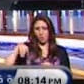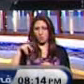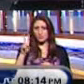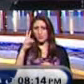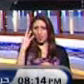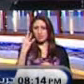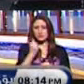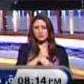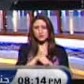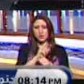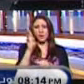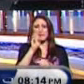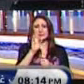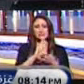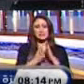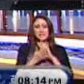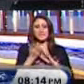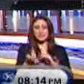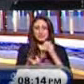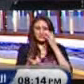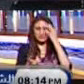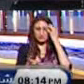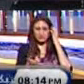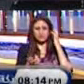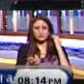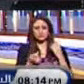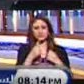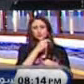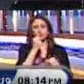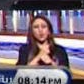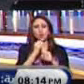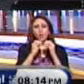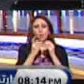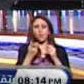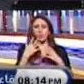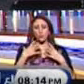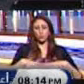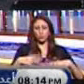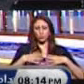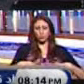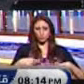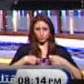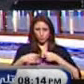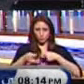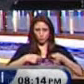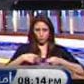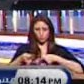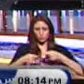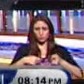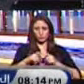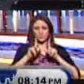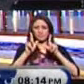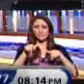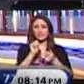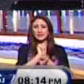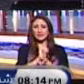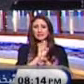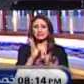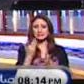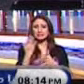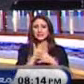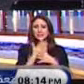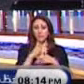13 سنة في المكان اللي أنا بشتغل كنت فيه. كنت بتشتغل إيه هناك يا أستاذ عاطف؟ شغال إيه هناك؟ أنا تاجر ملابس الصام. تم القبض عليك ازاي، وهل